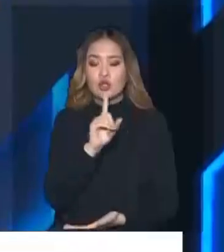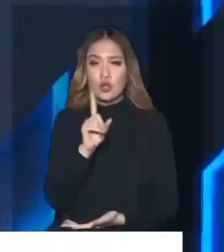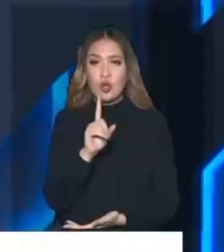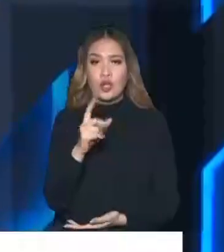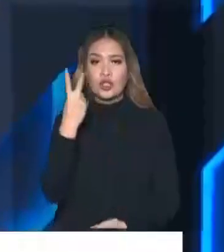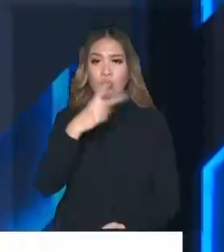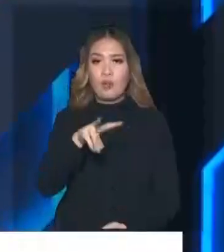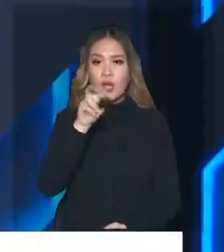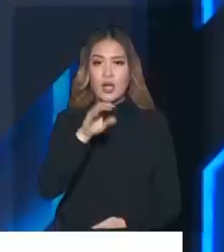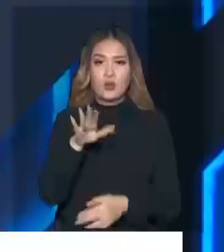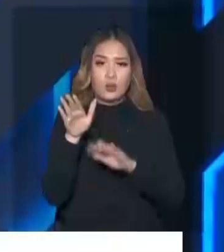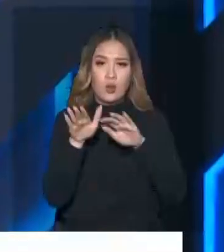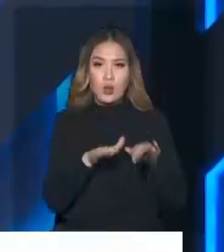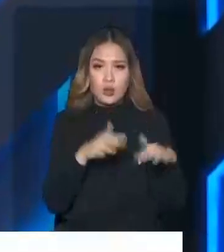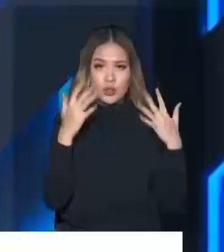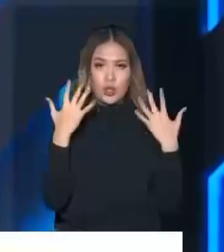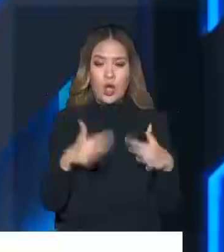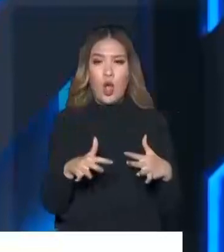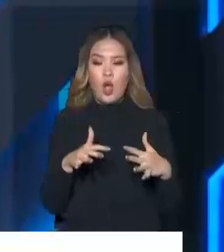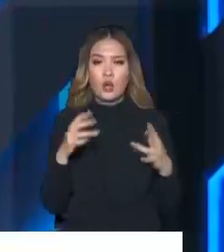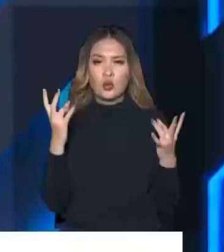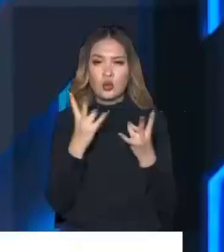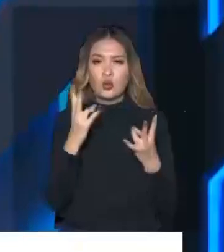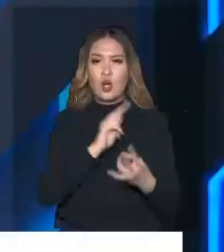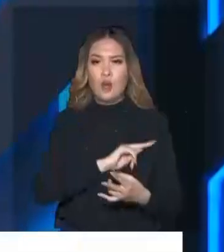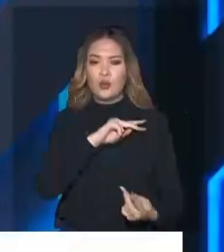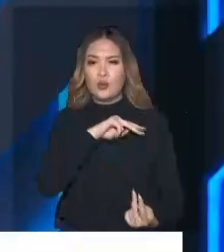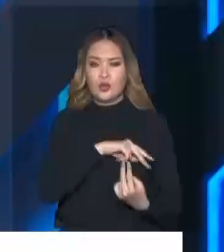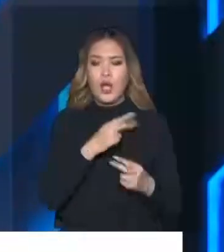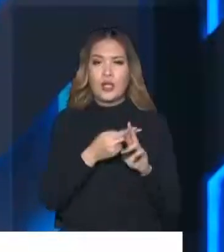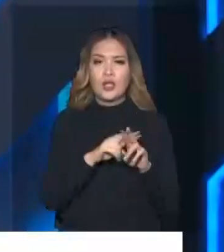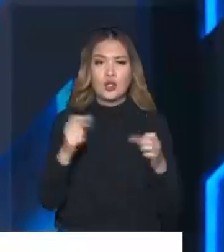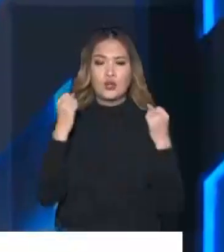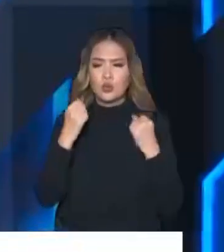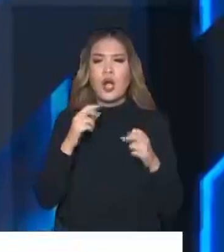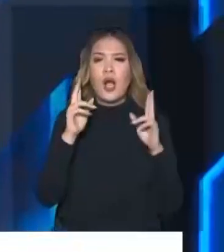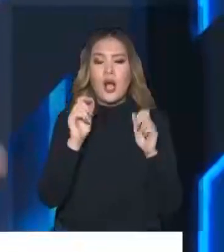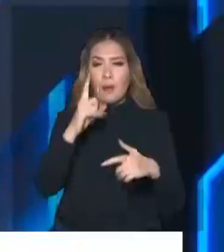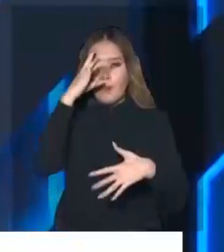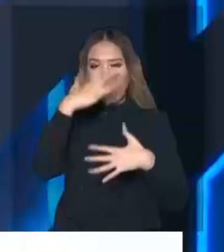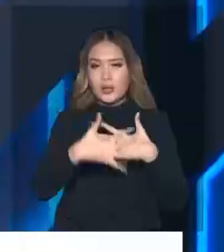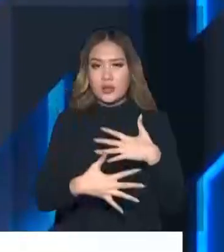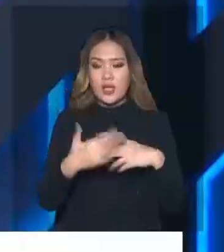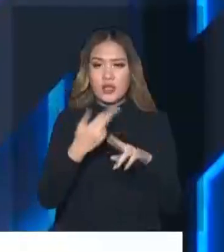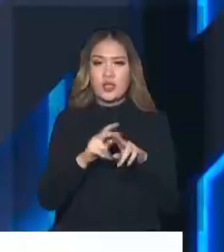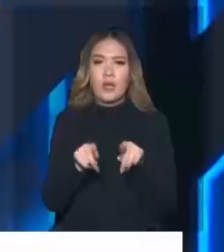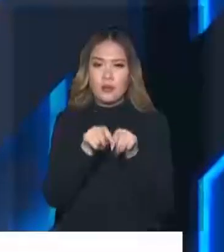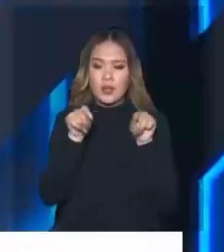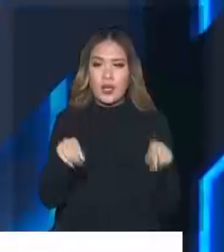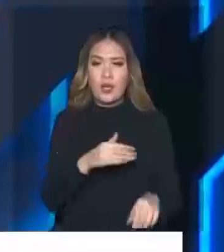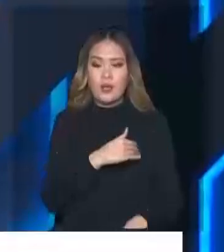Мысалы, 20 жыл өтілі болуы керек делінген спортшылардың. Бұны қалай түсінуге болады? Осы жағын ашып